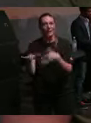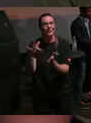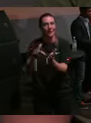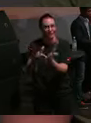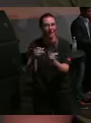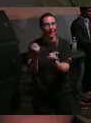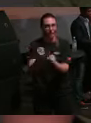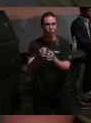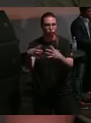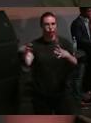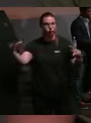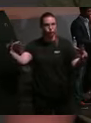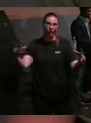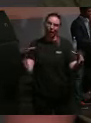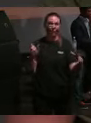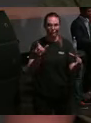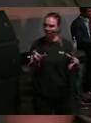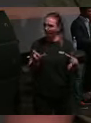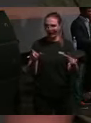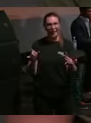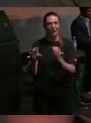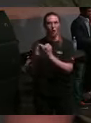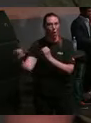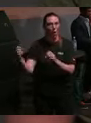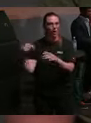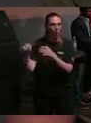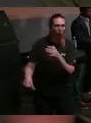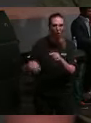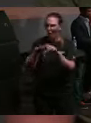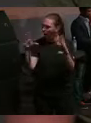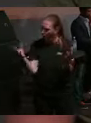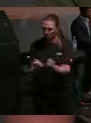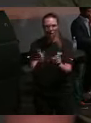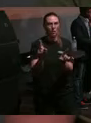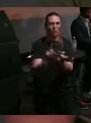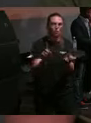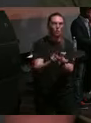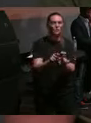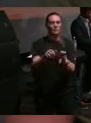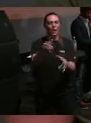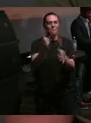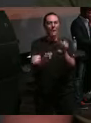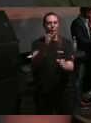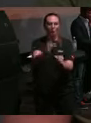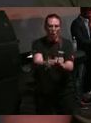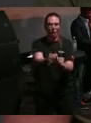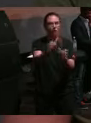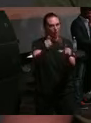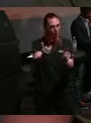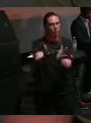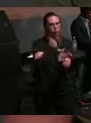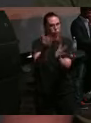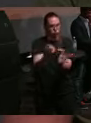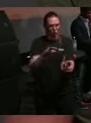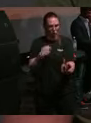oppgradert av veier og gater og rør og kloak. Som følger både av eiendomsinntekter fra Melkøya, men også som følge at man stilte krav til status I sin